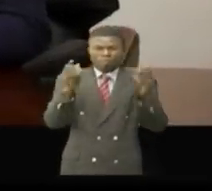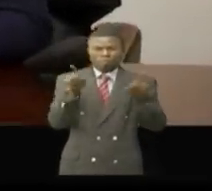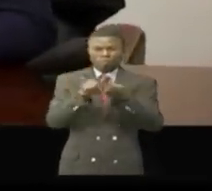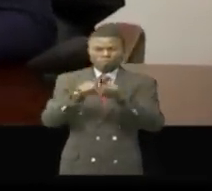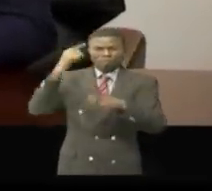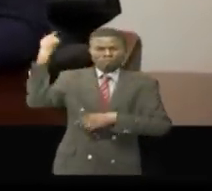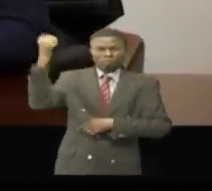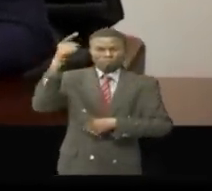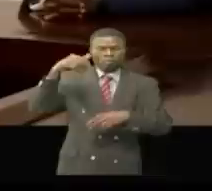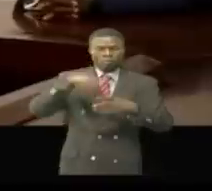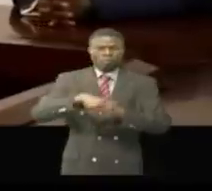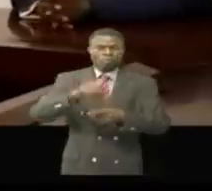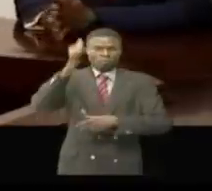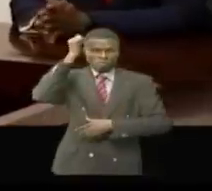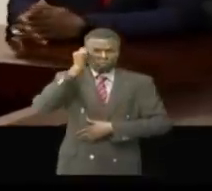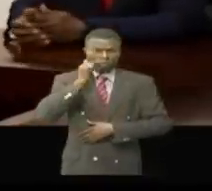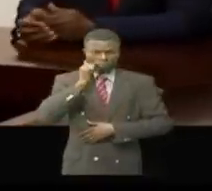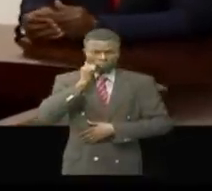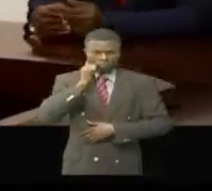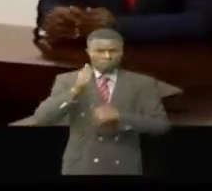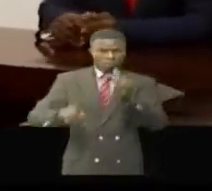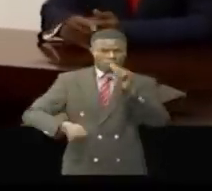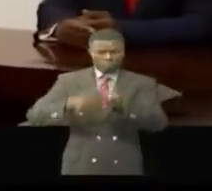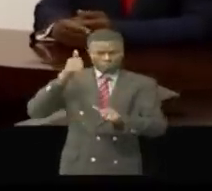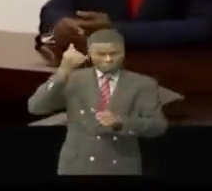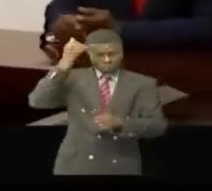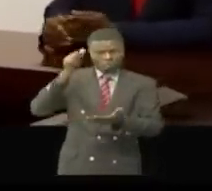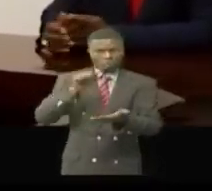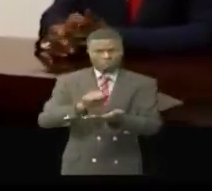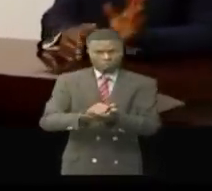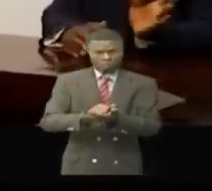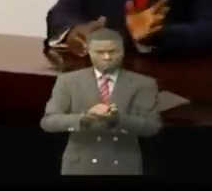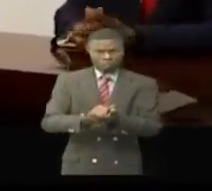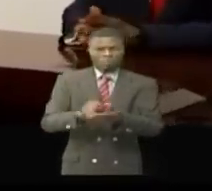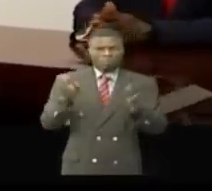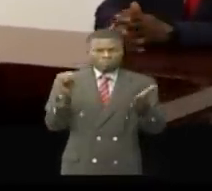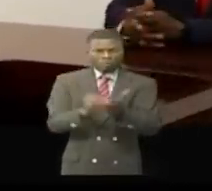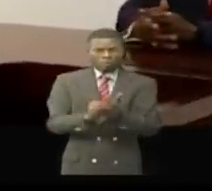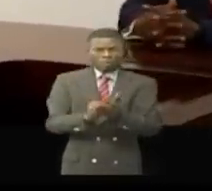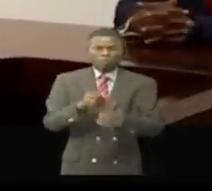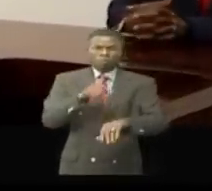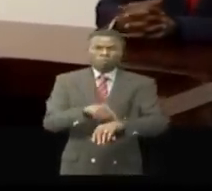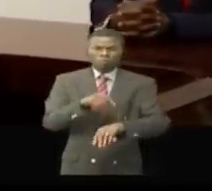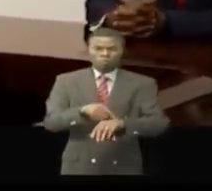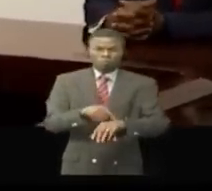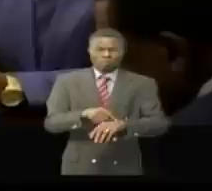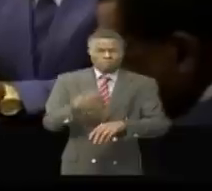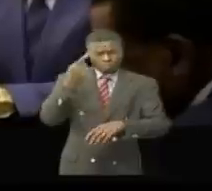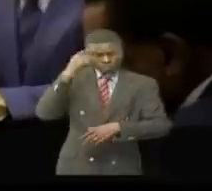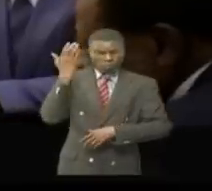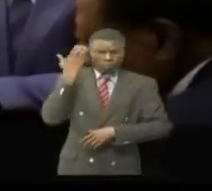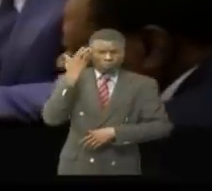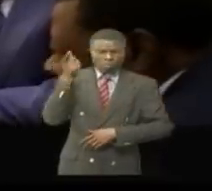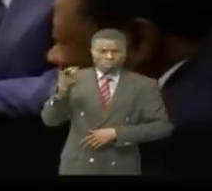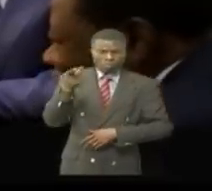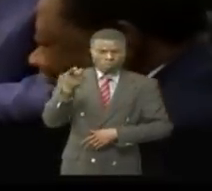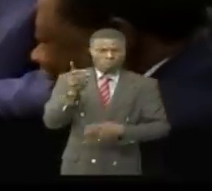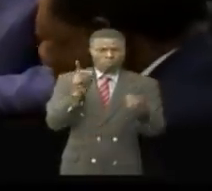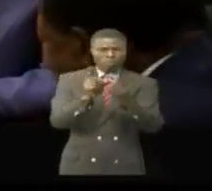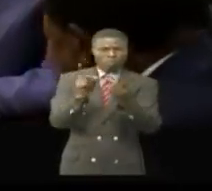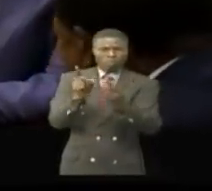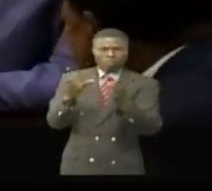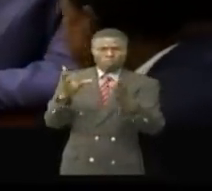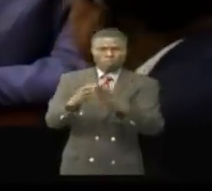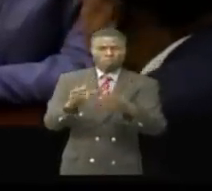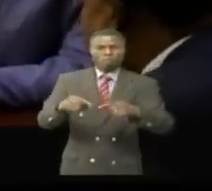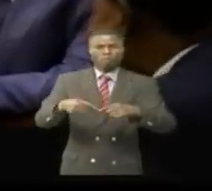par voie maritime. Au-delà de cette synergie, c'était également un moment pour Adolphe Amissi de prendre contact avec un